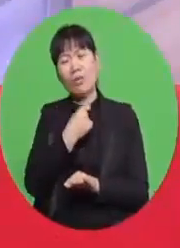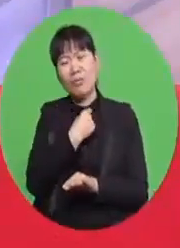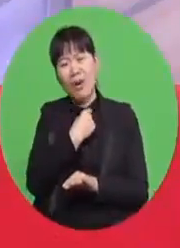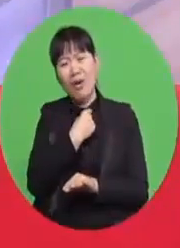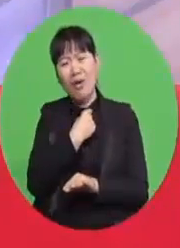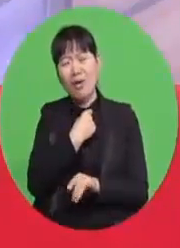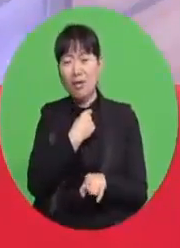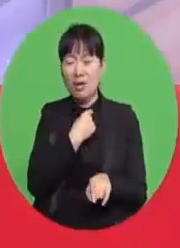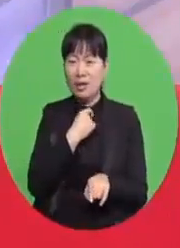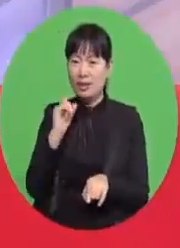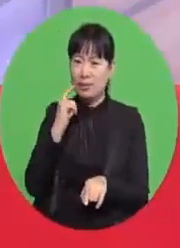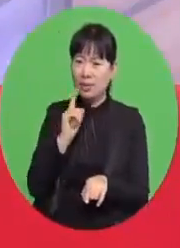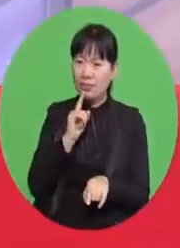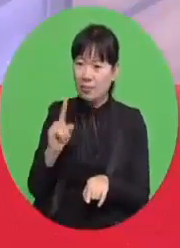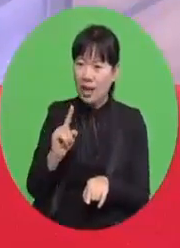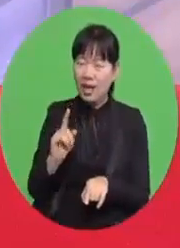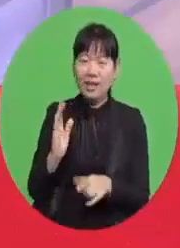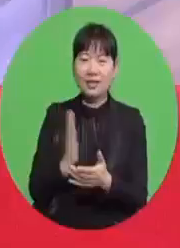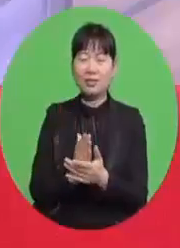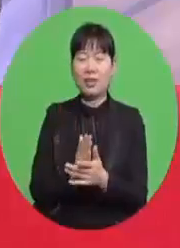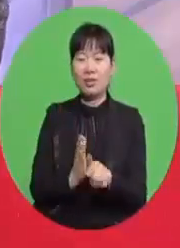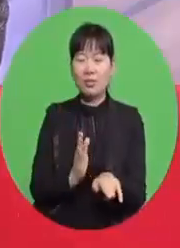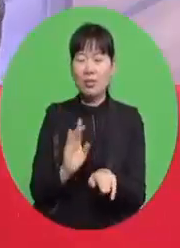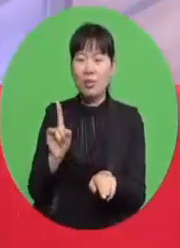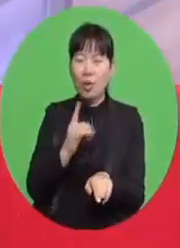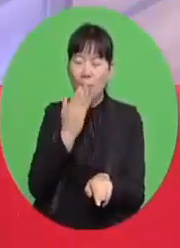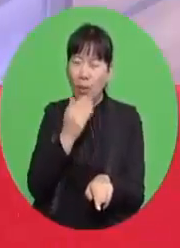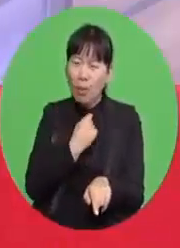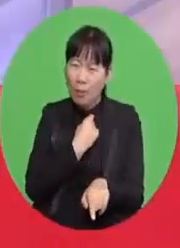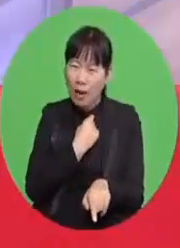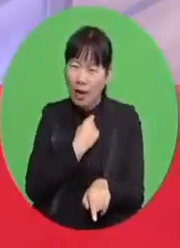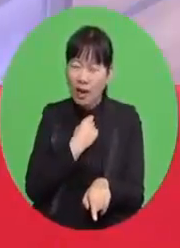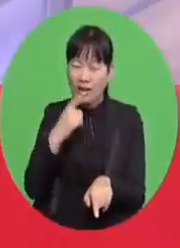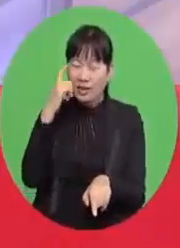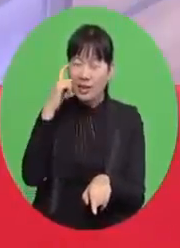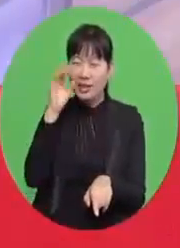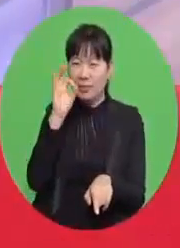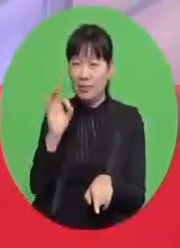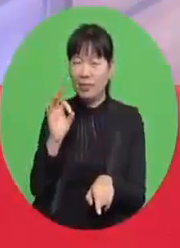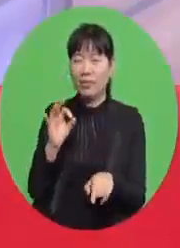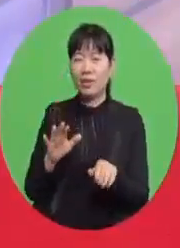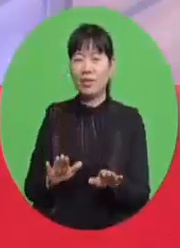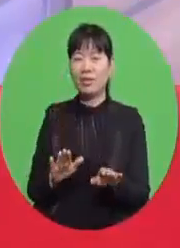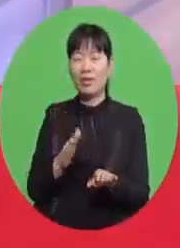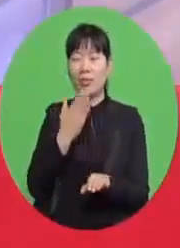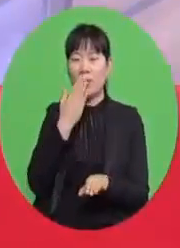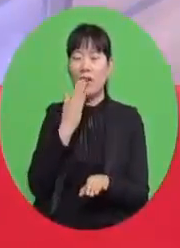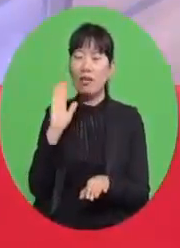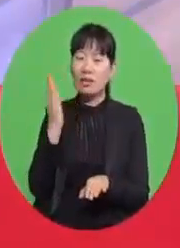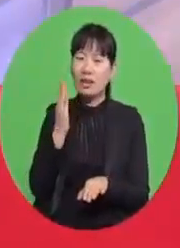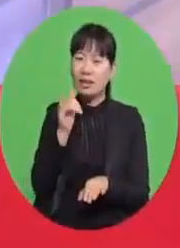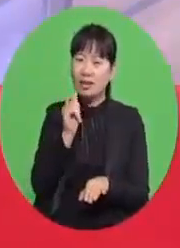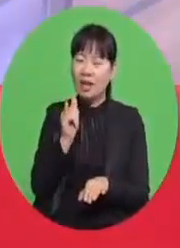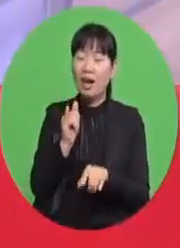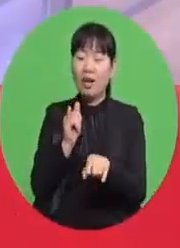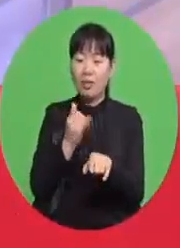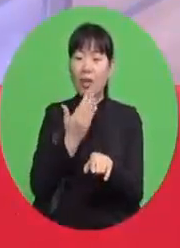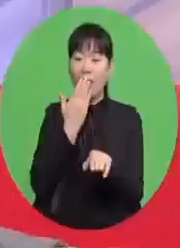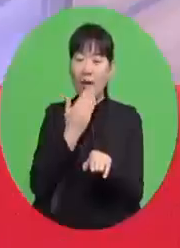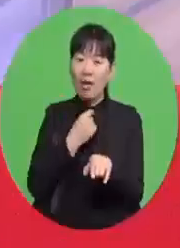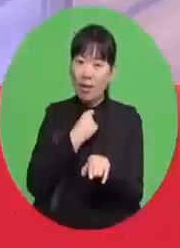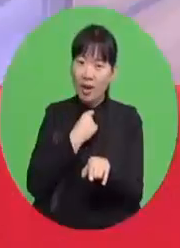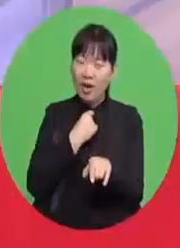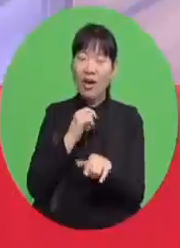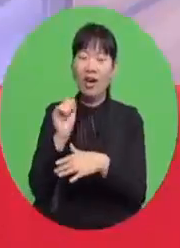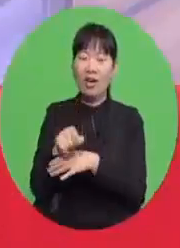하면 예쁘게 말 안 해? 이게 아니라 얘가 뭘 먹고 싶어 하는지를 생각해봐서 얘가 먹어도 되는 거면 아 이거 먹을 거야